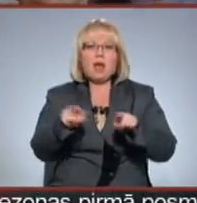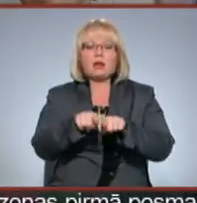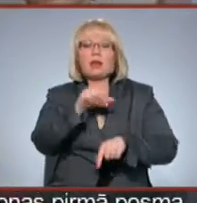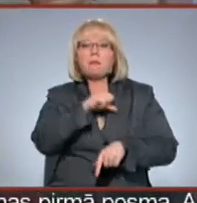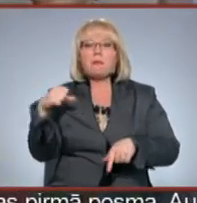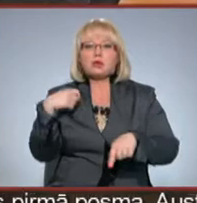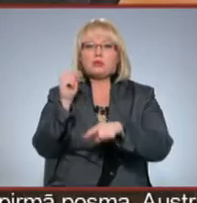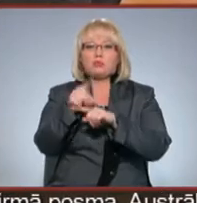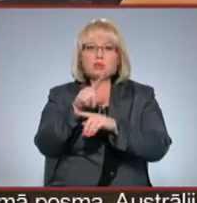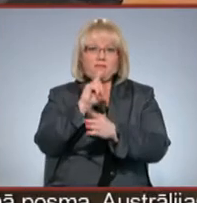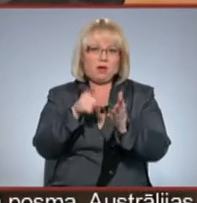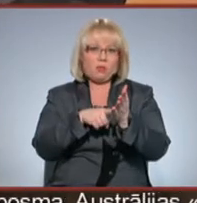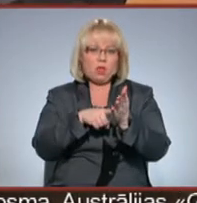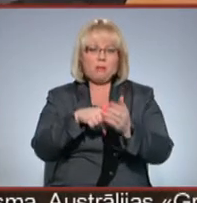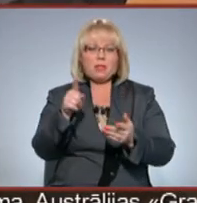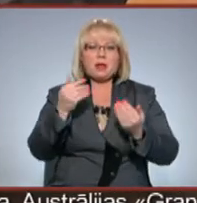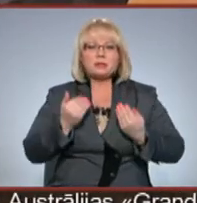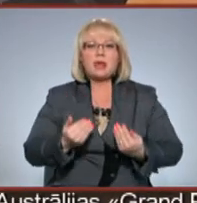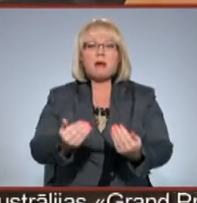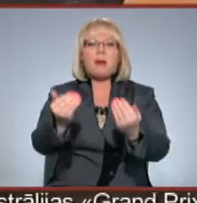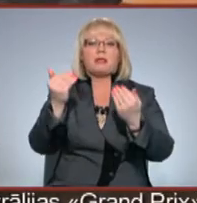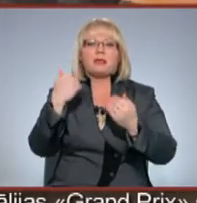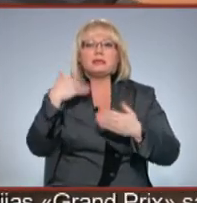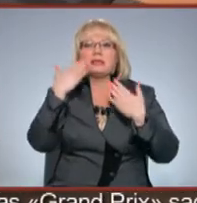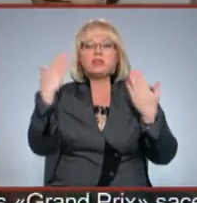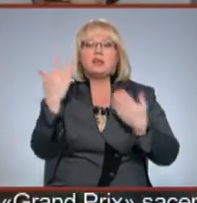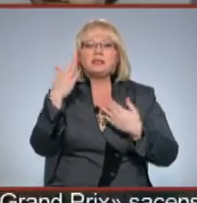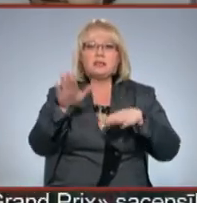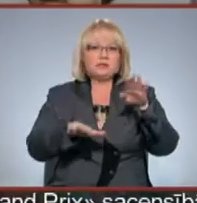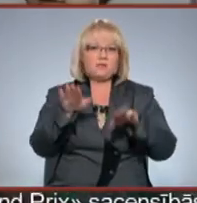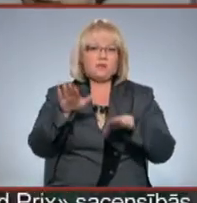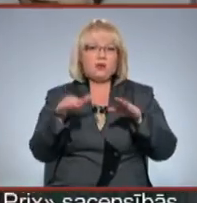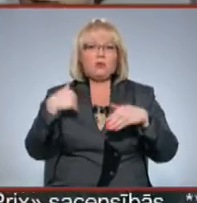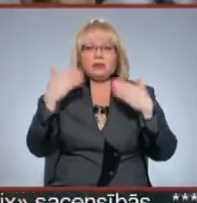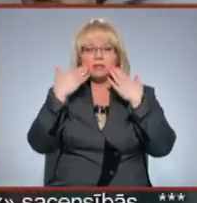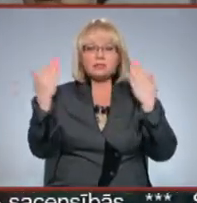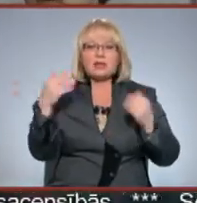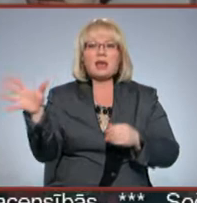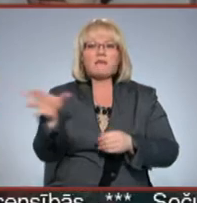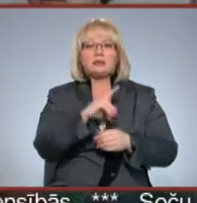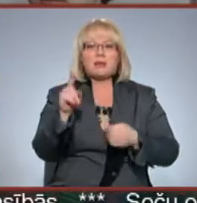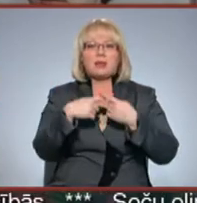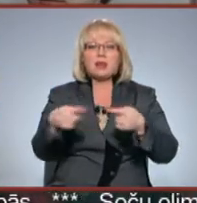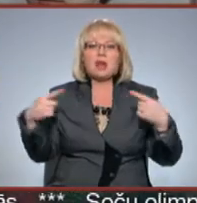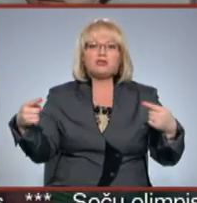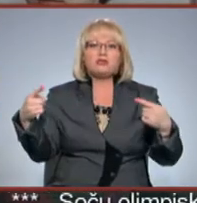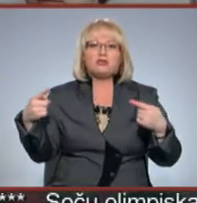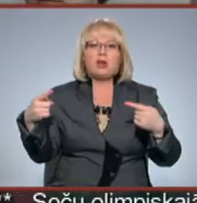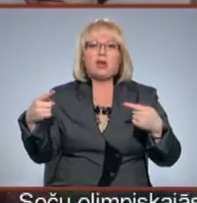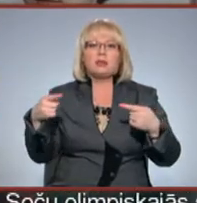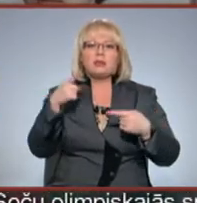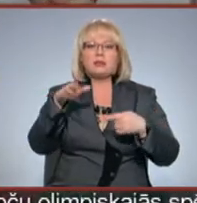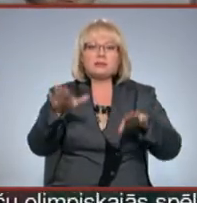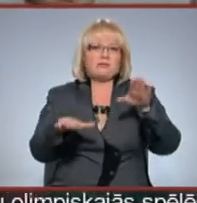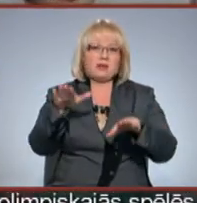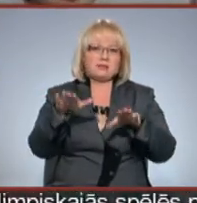uzdev jautājumus. Tas kamaniņas, es nezināju, cik viņas svar, un es nezināju, ka viņām visām ir dažāds tas